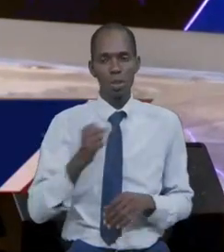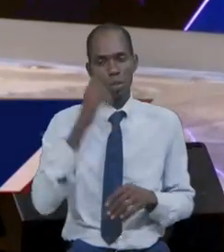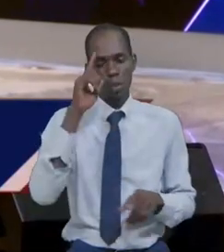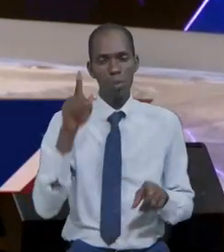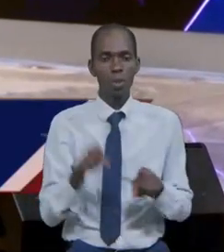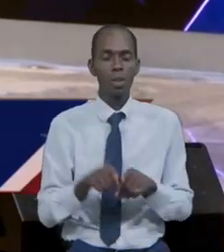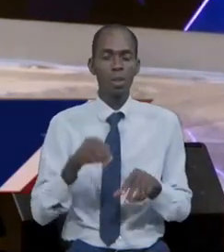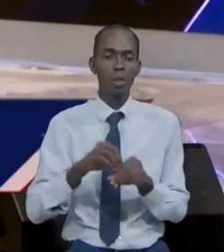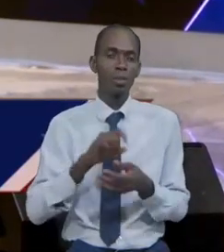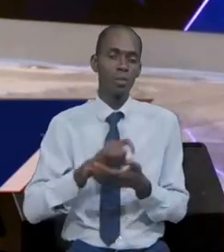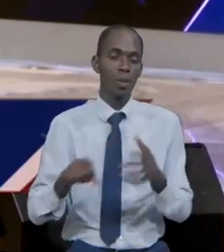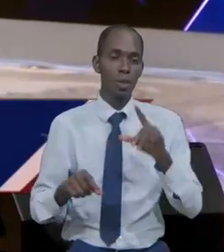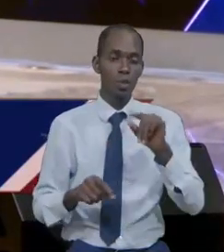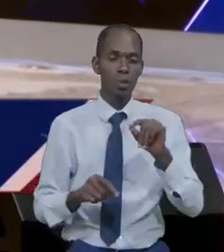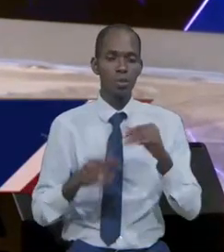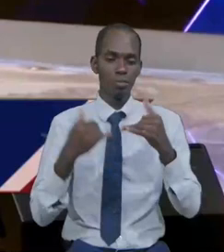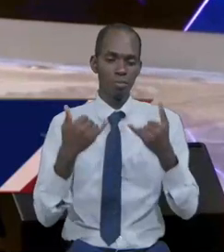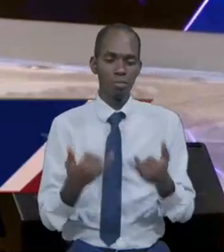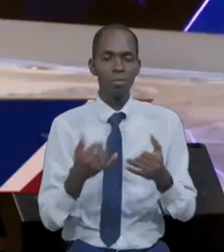20. Nous dit,